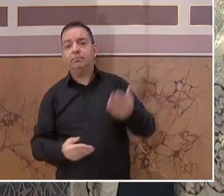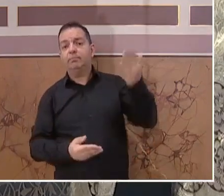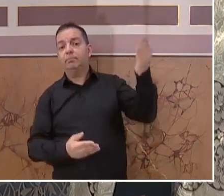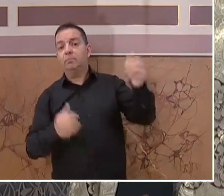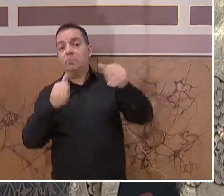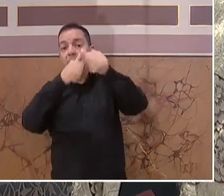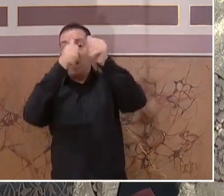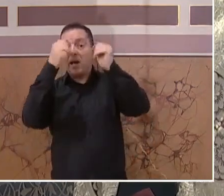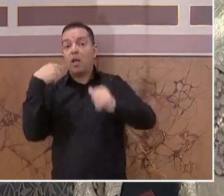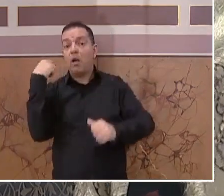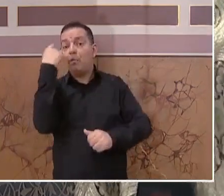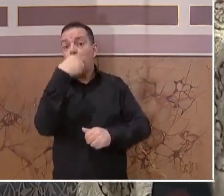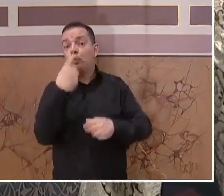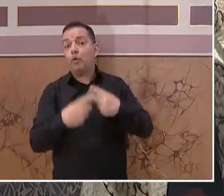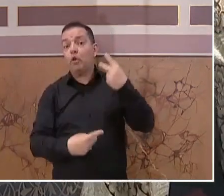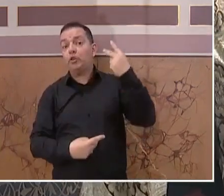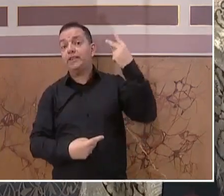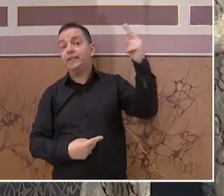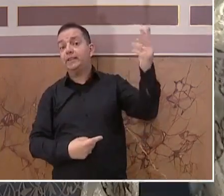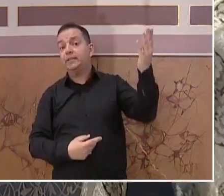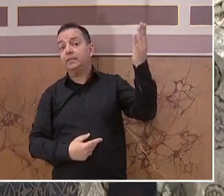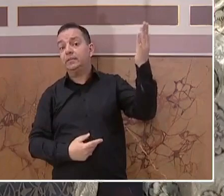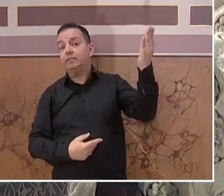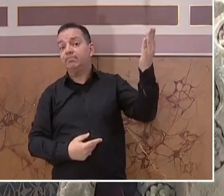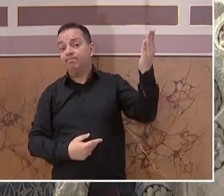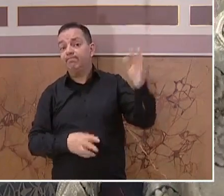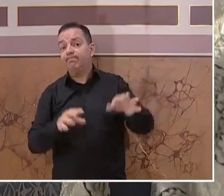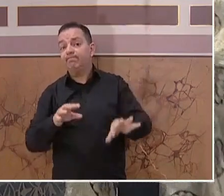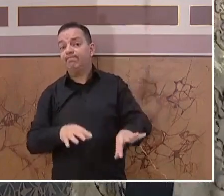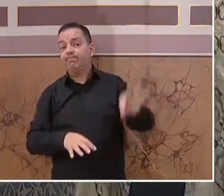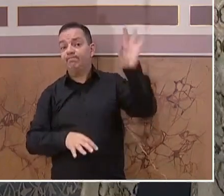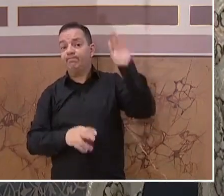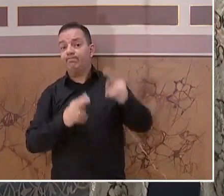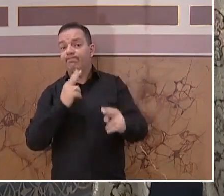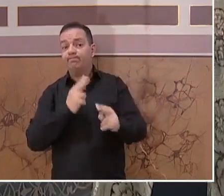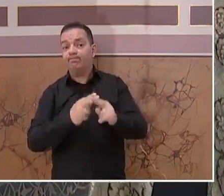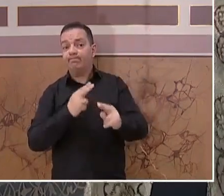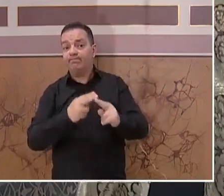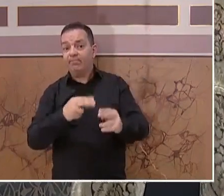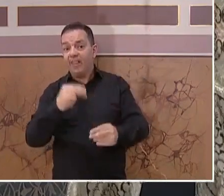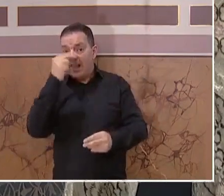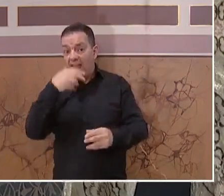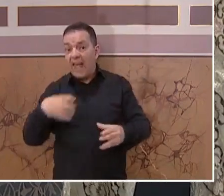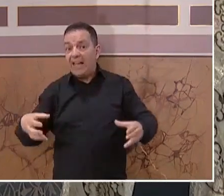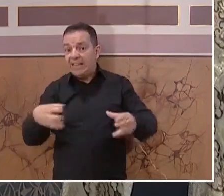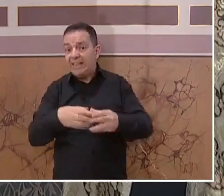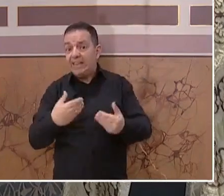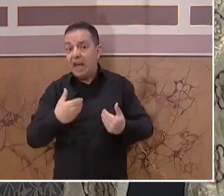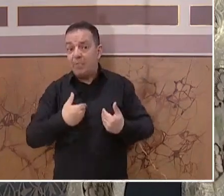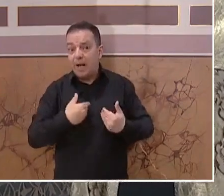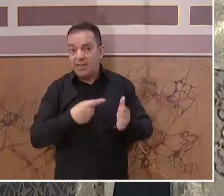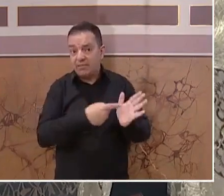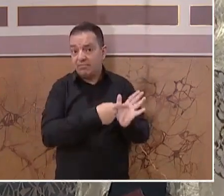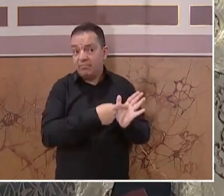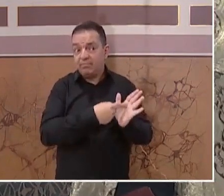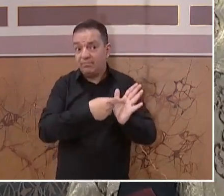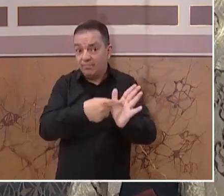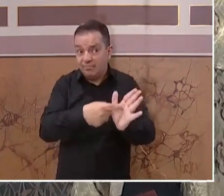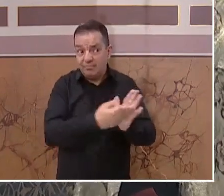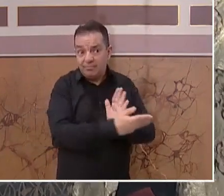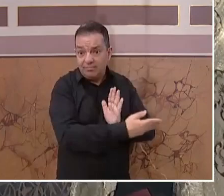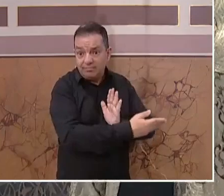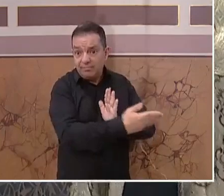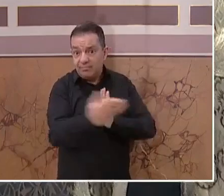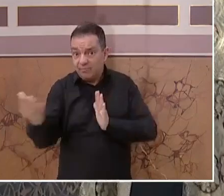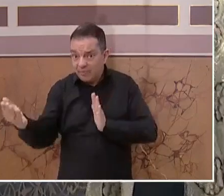Υπεραγίας Θεοτόκου ως η κατεξοχήν πρόταση της Εκκλησίας για ένα